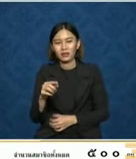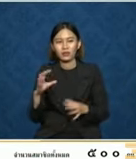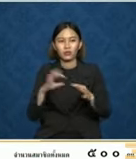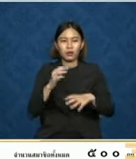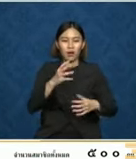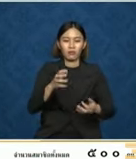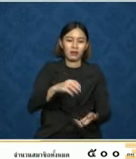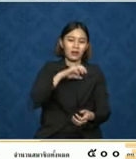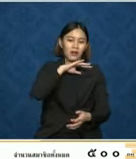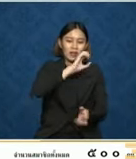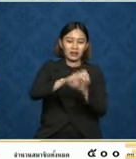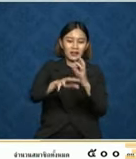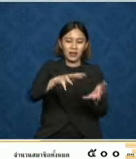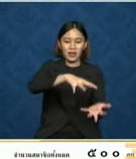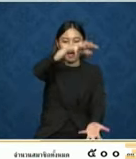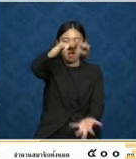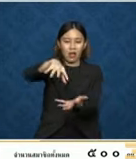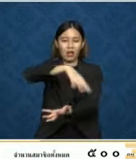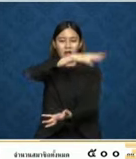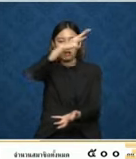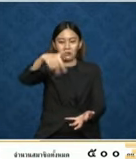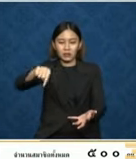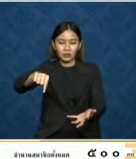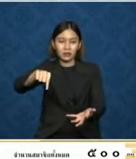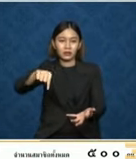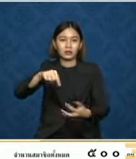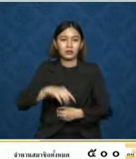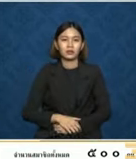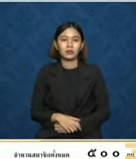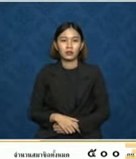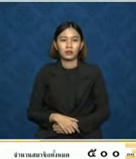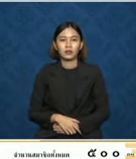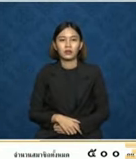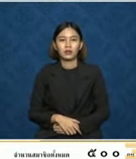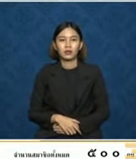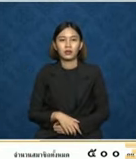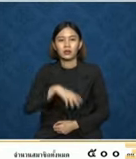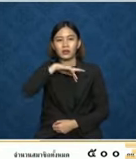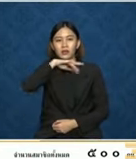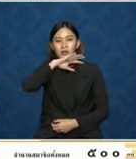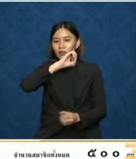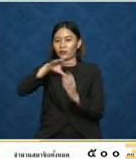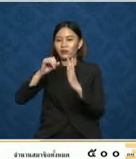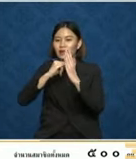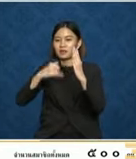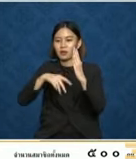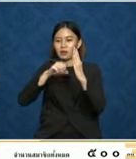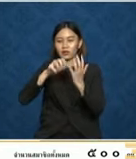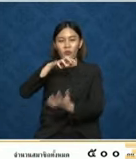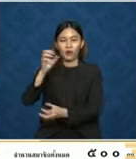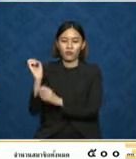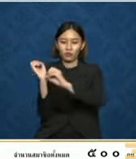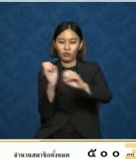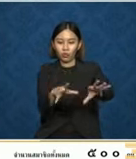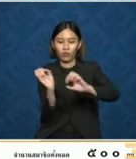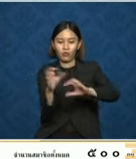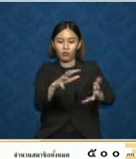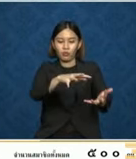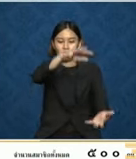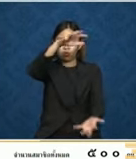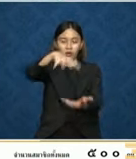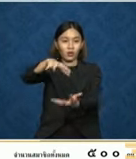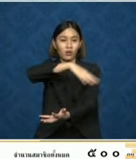ขยะแห่งนี้บ่อขยะแห่งนี้เป็นที่รองรับขยะจากทั่วทั้งจังหวัดสมุทรปราการ